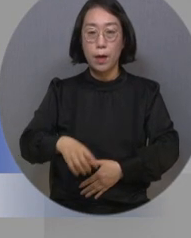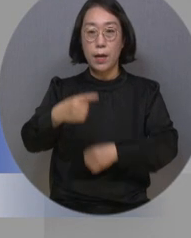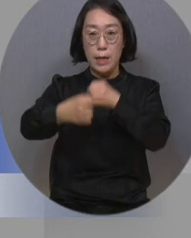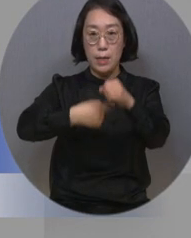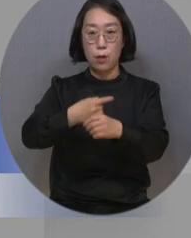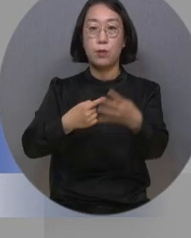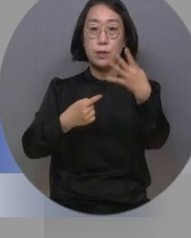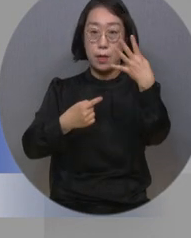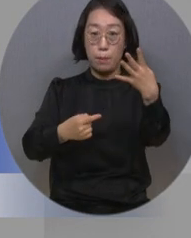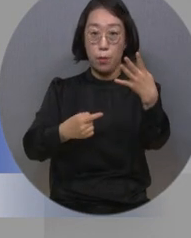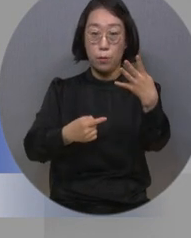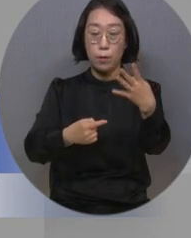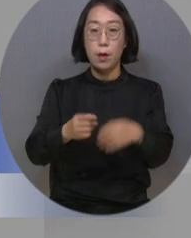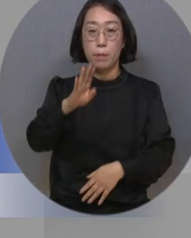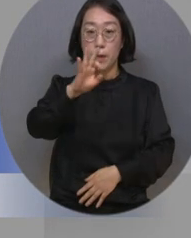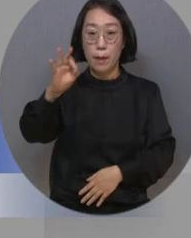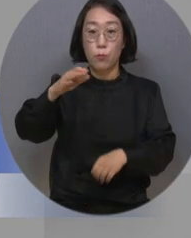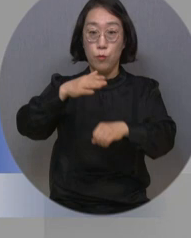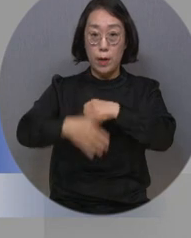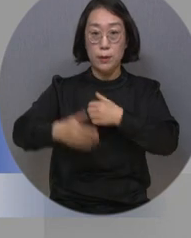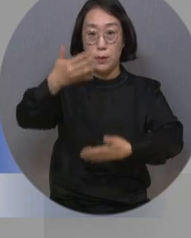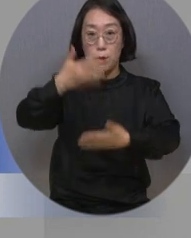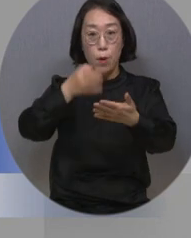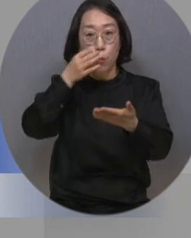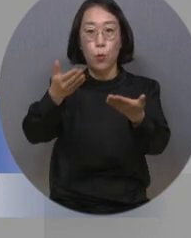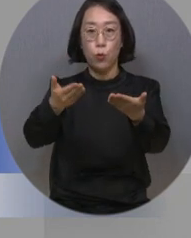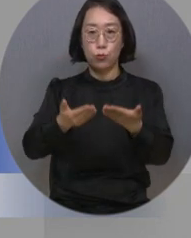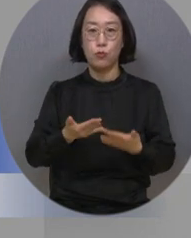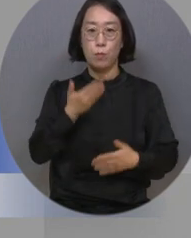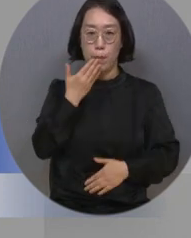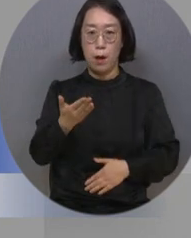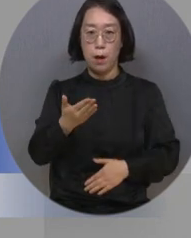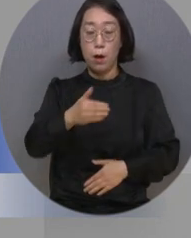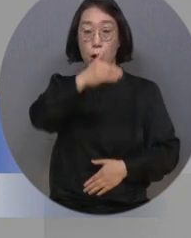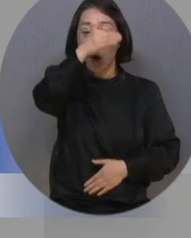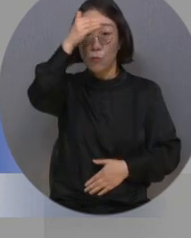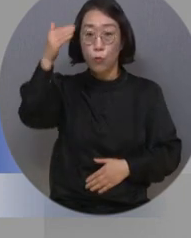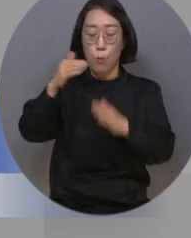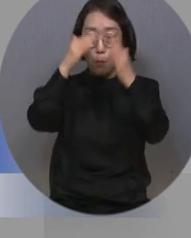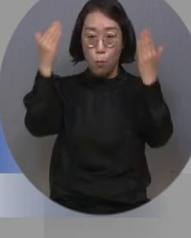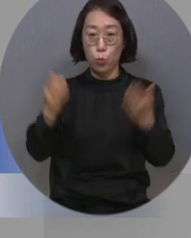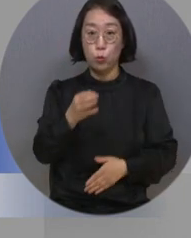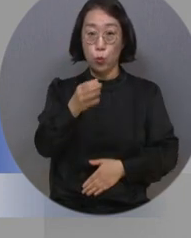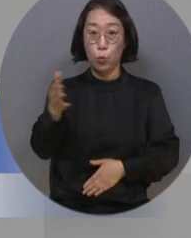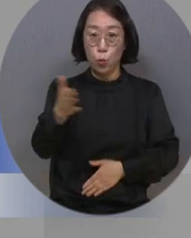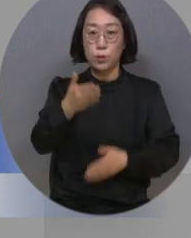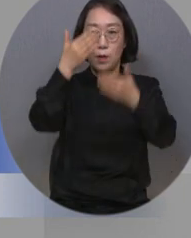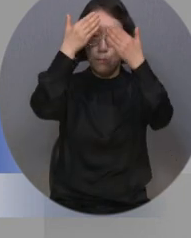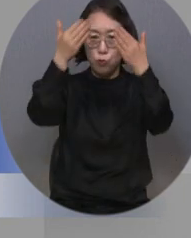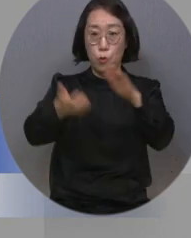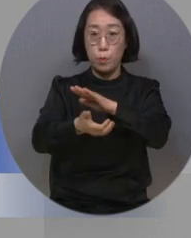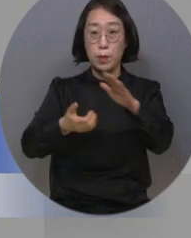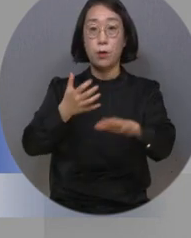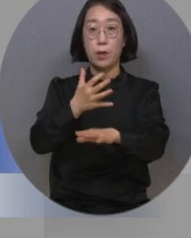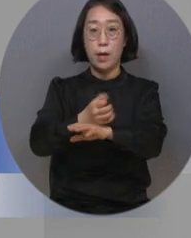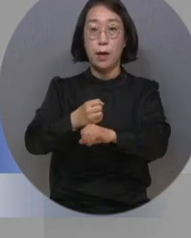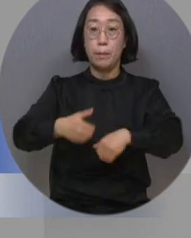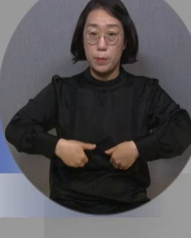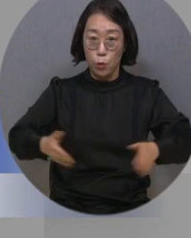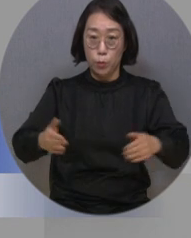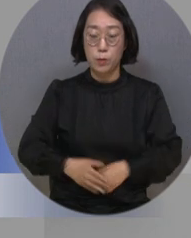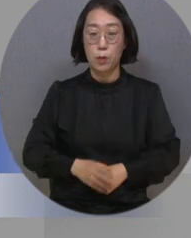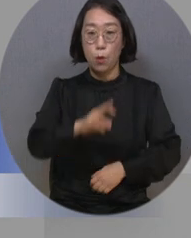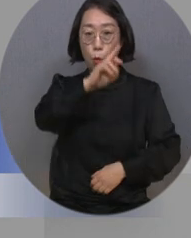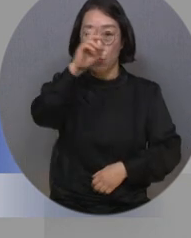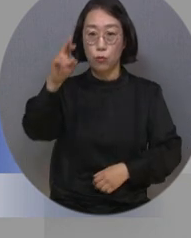4회의 베리어 프리 버전 영화가 상영될 예정입니다 관람은 모두 무료이며 별도의 사전 예약 없이 당일